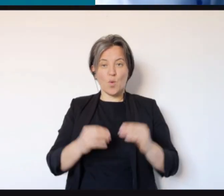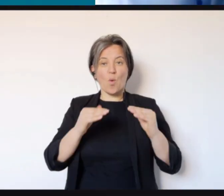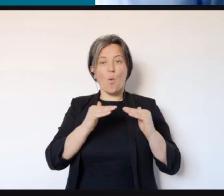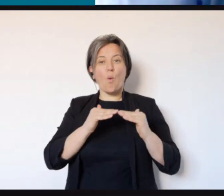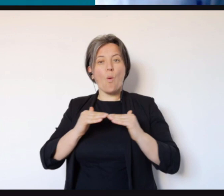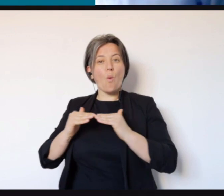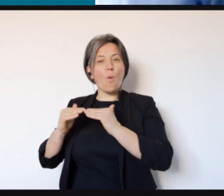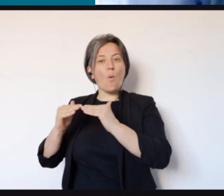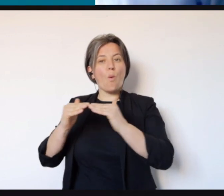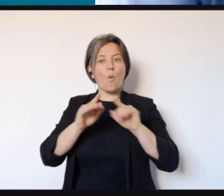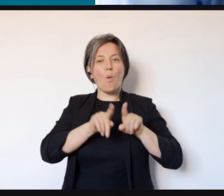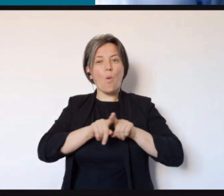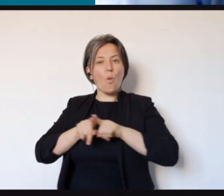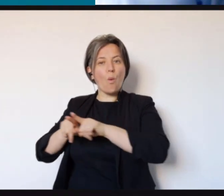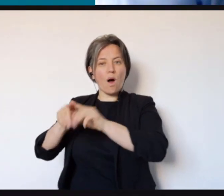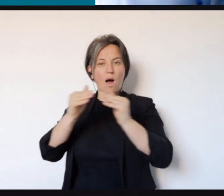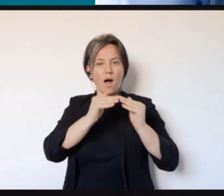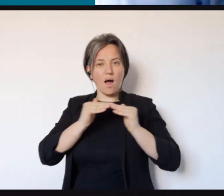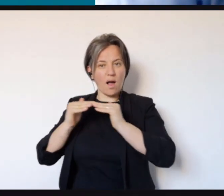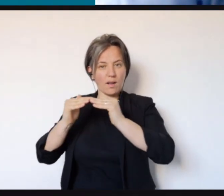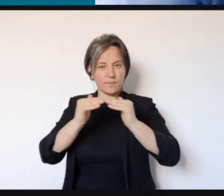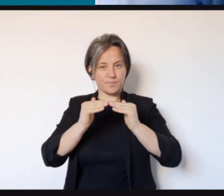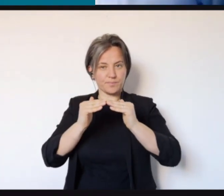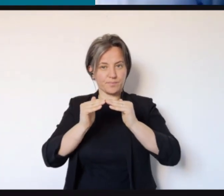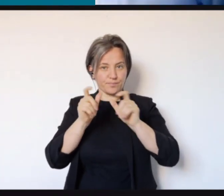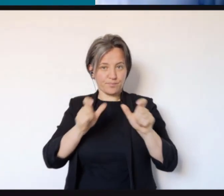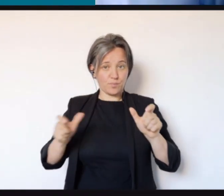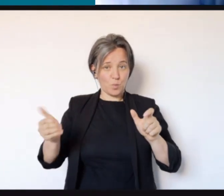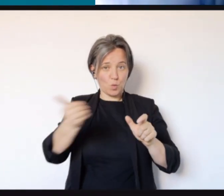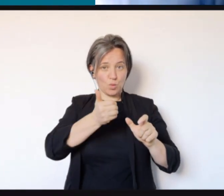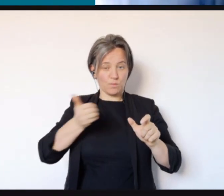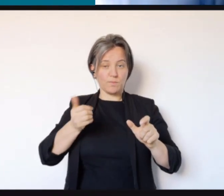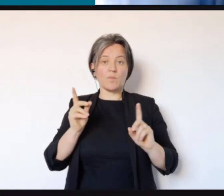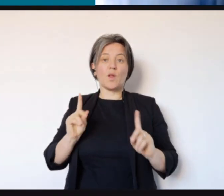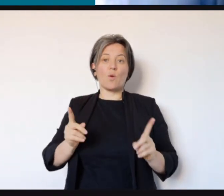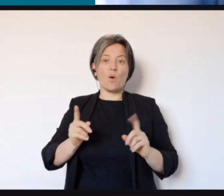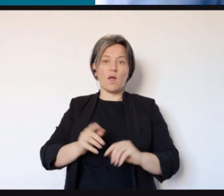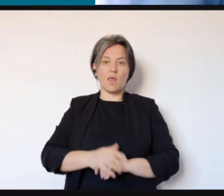ci accomuna è proprio